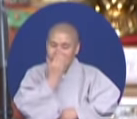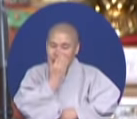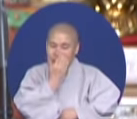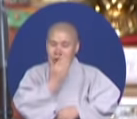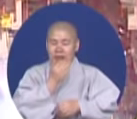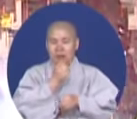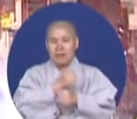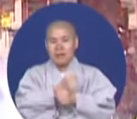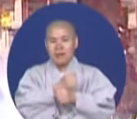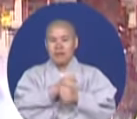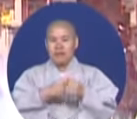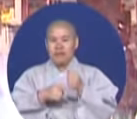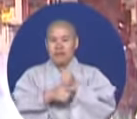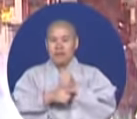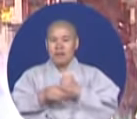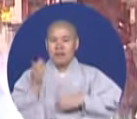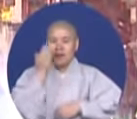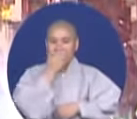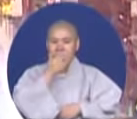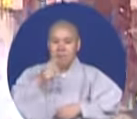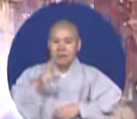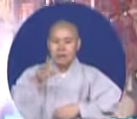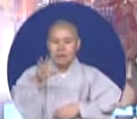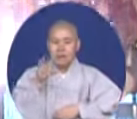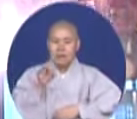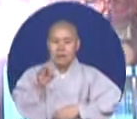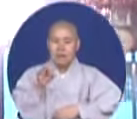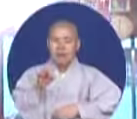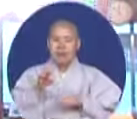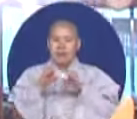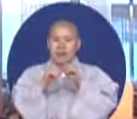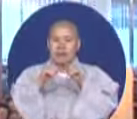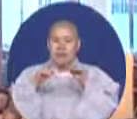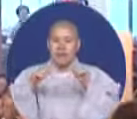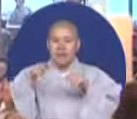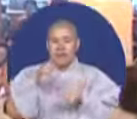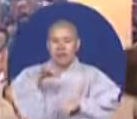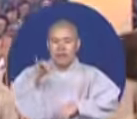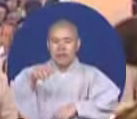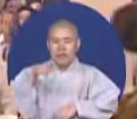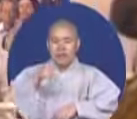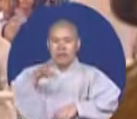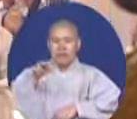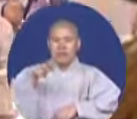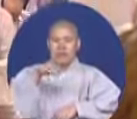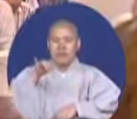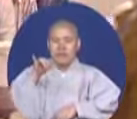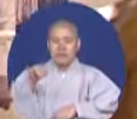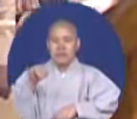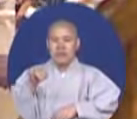깨끗하게 한다. 이게 깨끗할 정자, 땅지자, 정지를 해요.